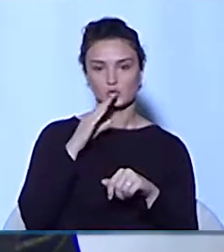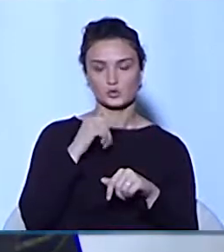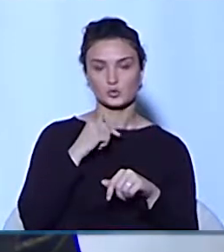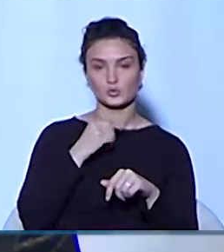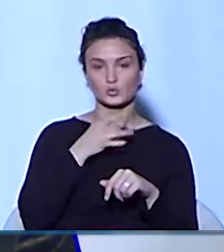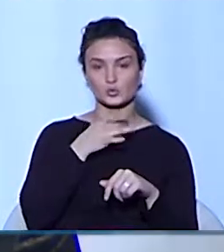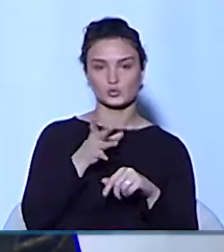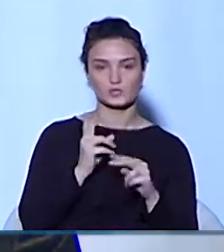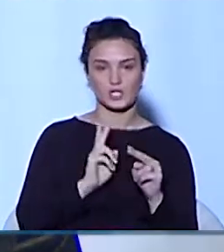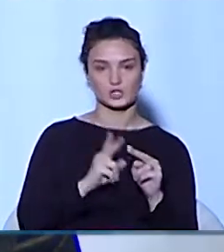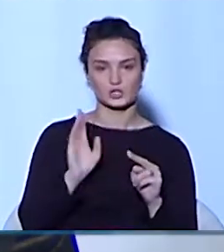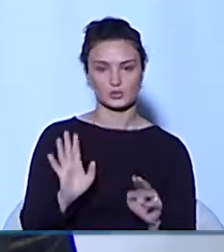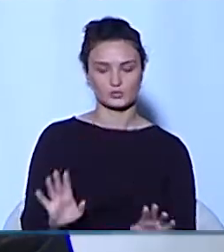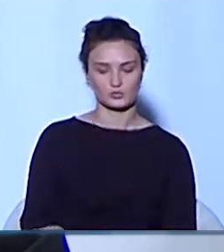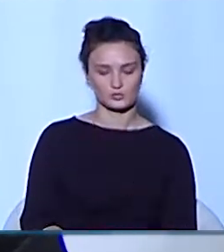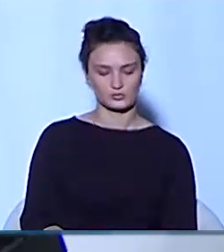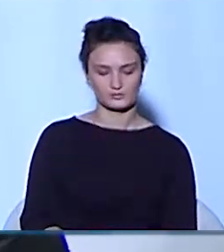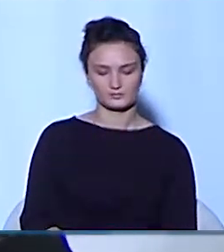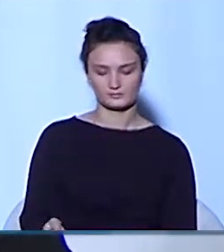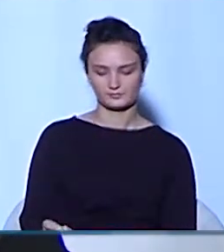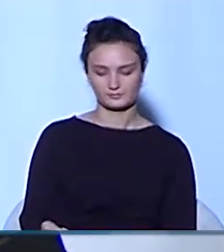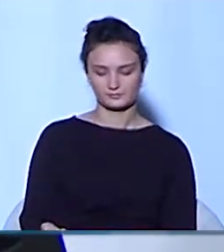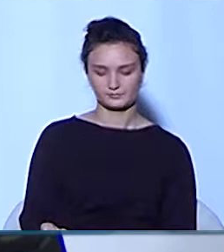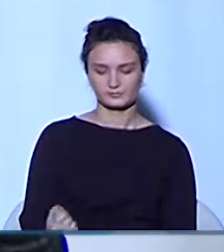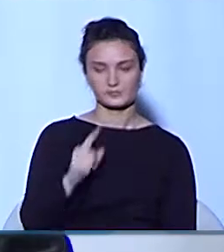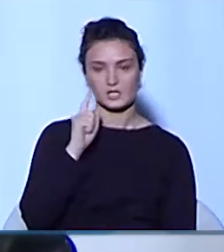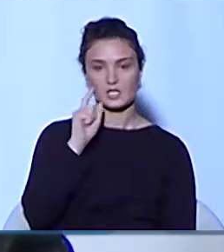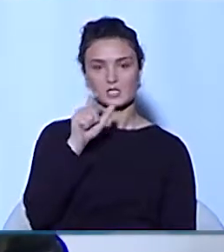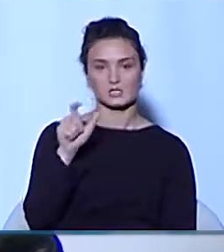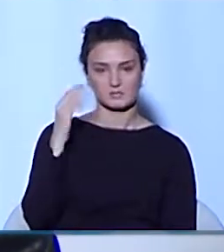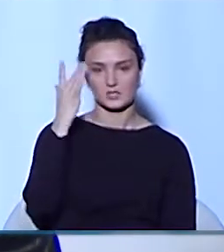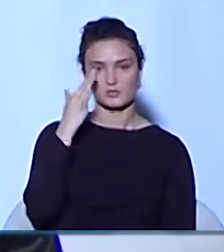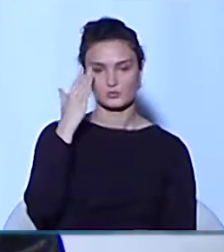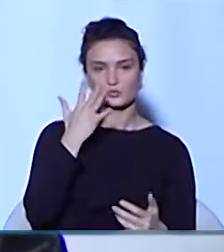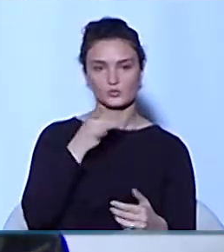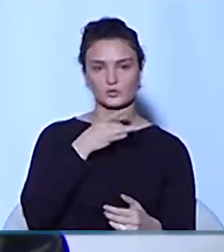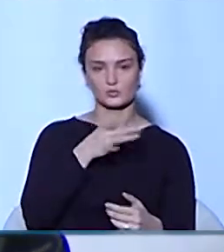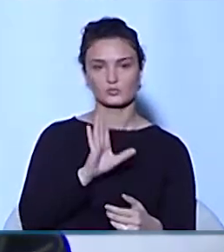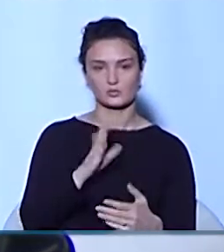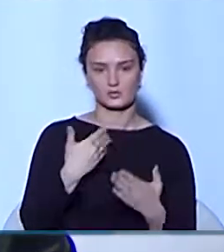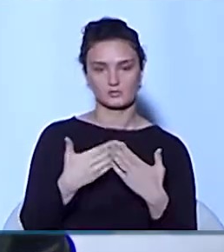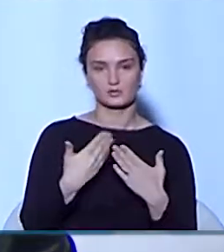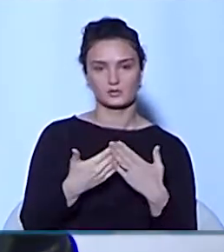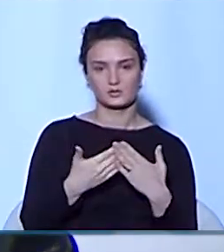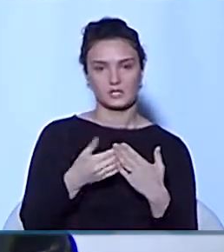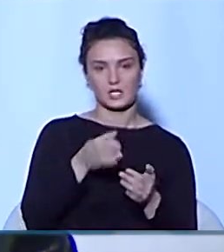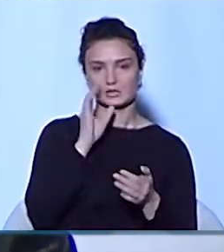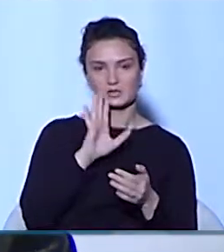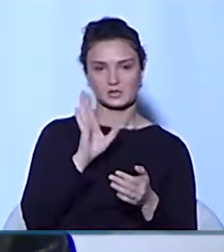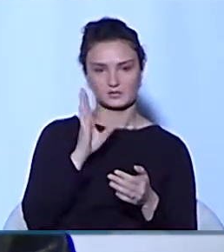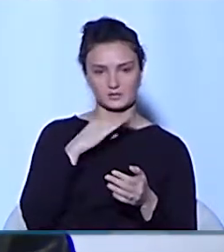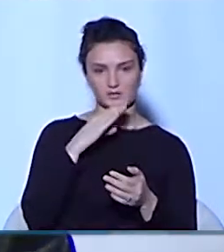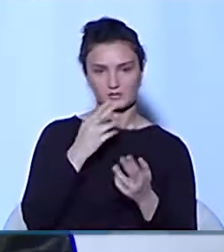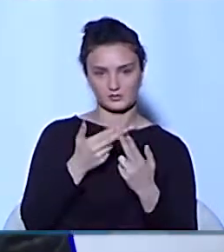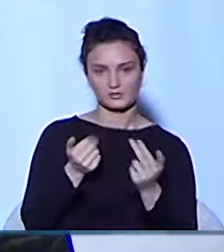არ შეაწუხოს. ეხლა ახალგაზრდებმაც რომ წარმოიდგინოთ, თუ არ წყურიათ ალბათ არ დალევთ სითხეს,